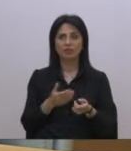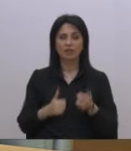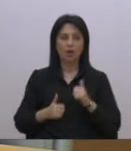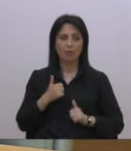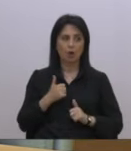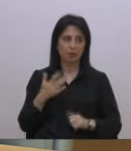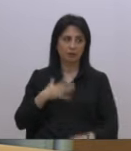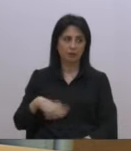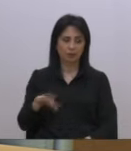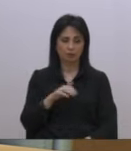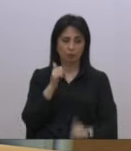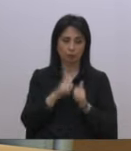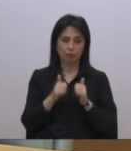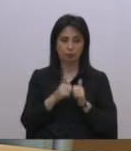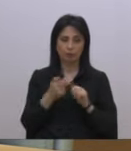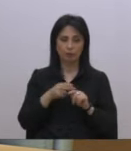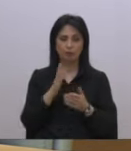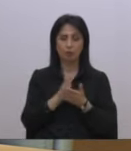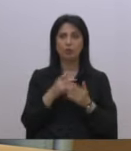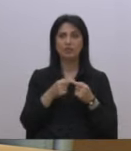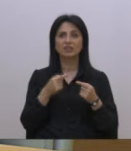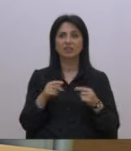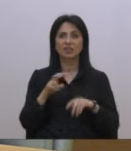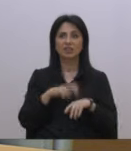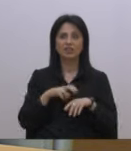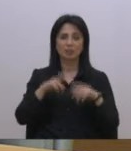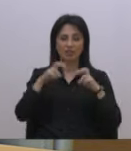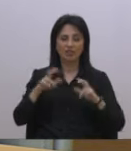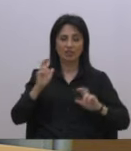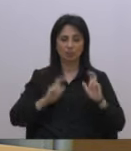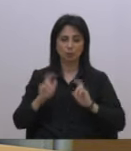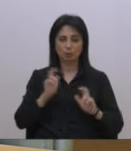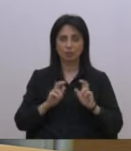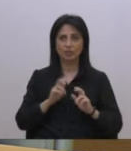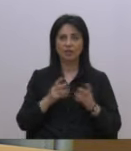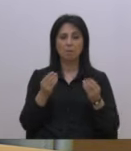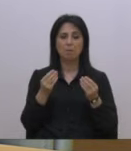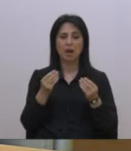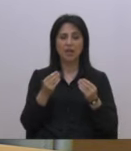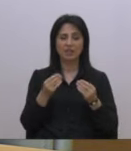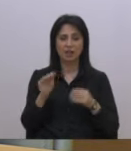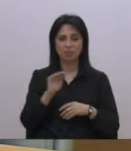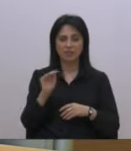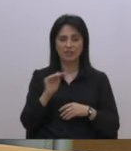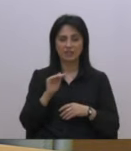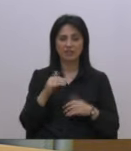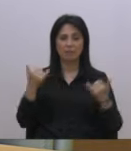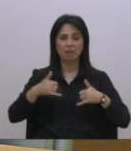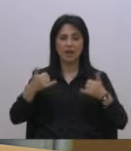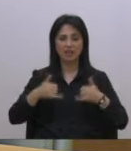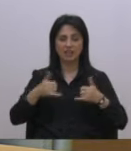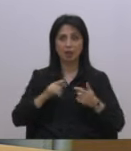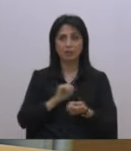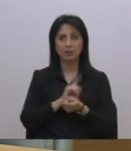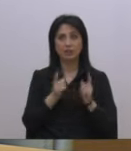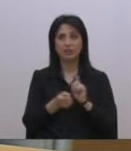ამაყობდა საქართველო ყოველთვის. ეს იყო სხვადასხვა სამეცნიერო კვლევით ინსტიტუტები, მათემატიკის, ფიზიკის, მეტალურგიის,